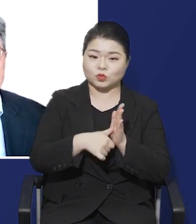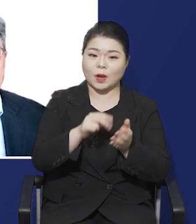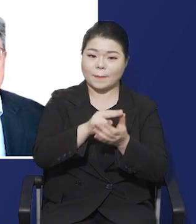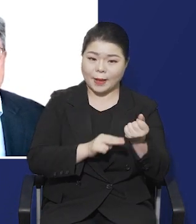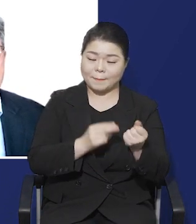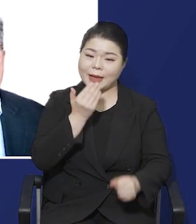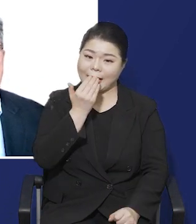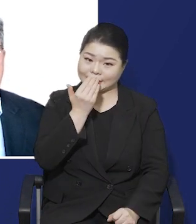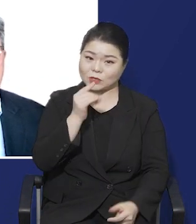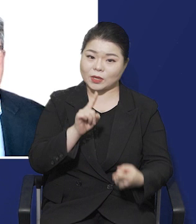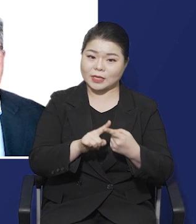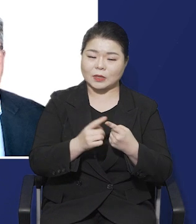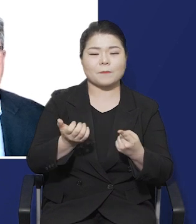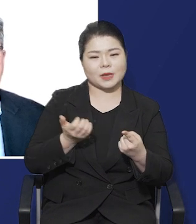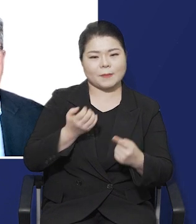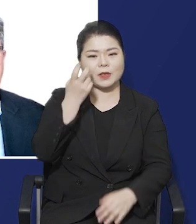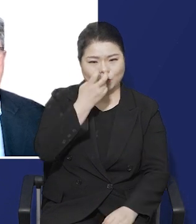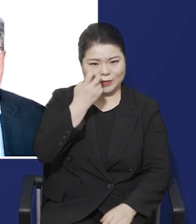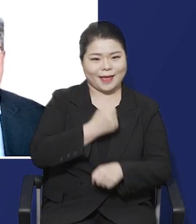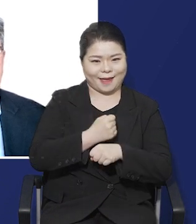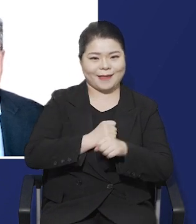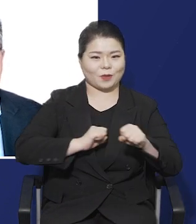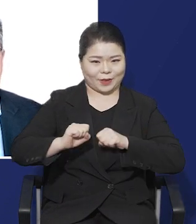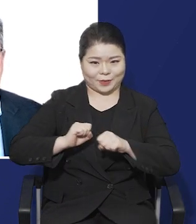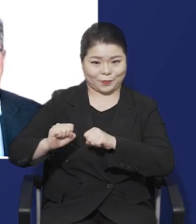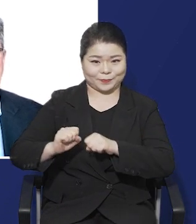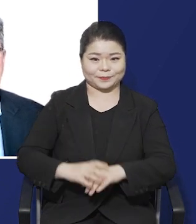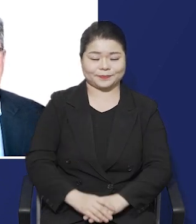판매 가능성을 사전에 조사하는 활동이라고 볼 수 있습니다.